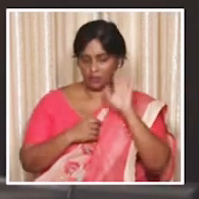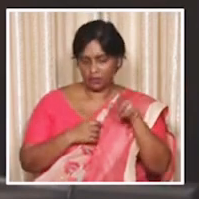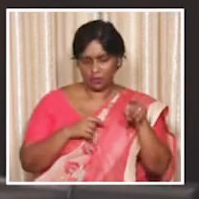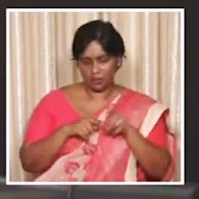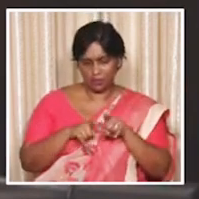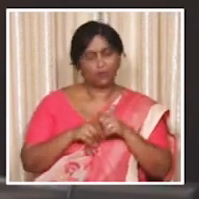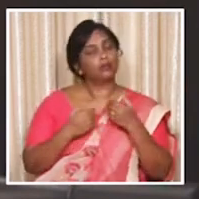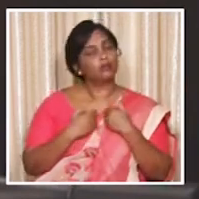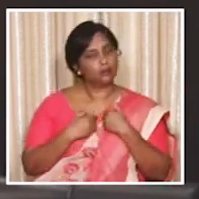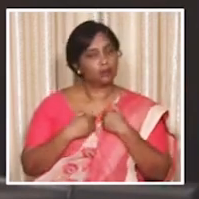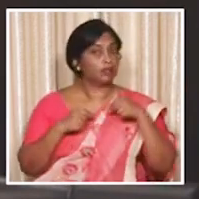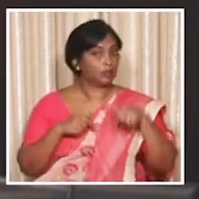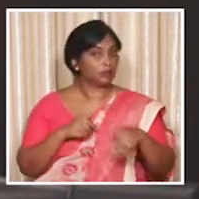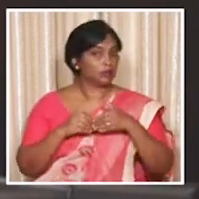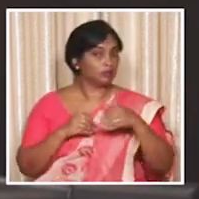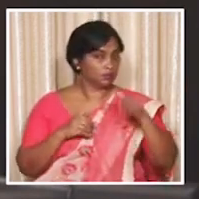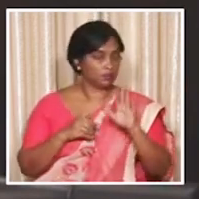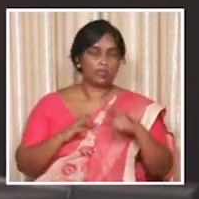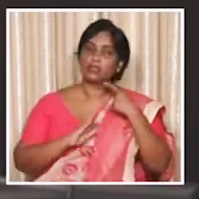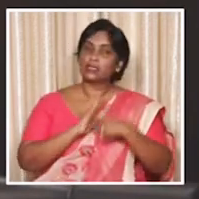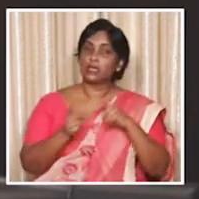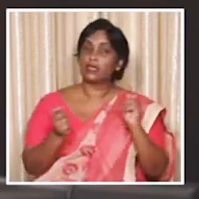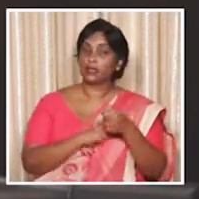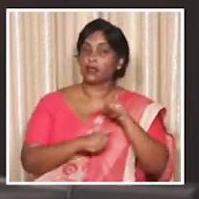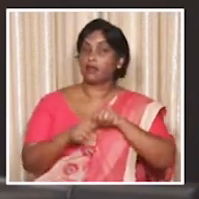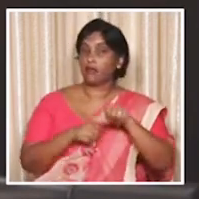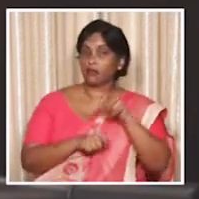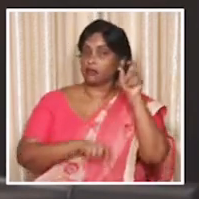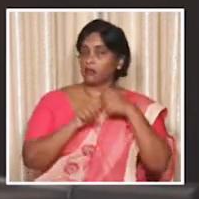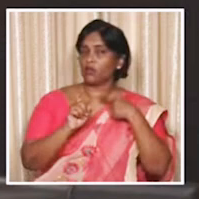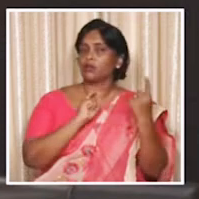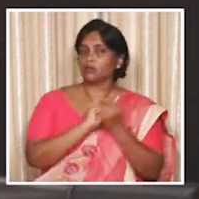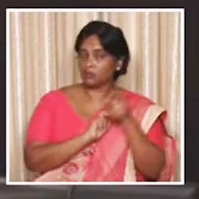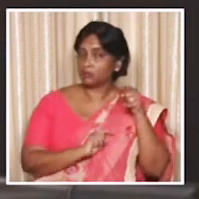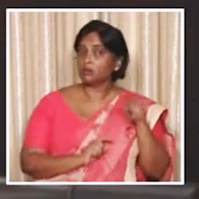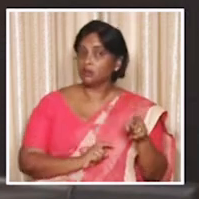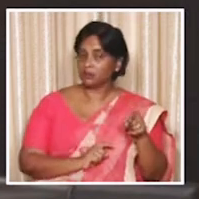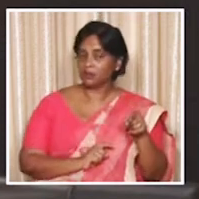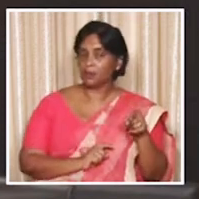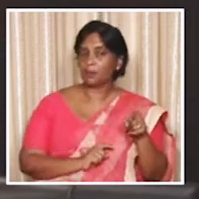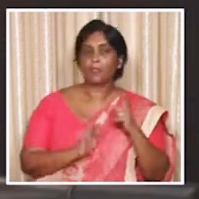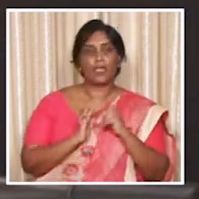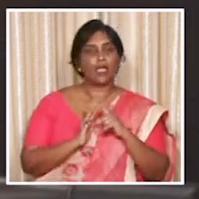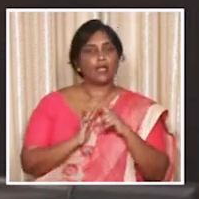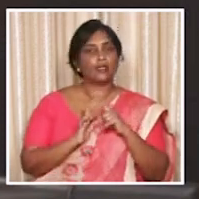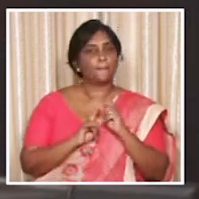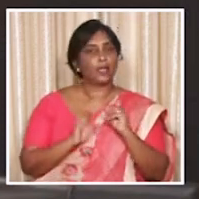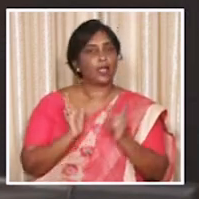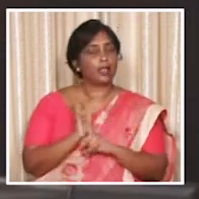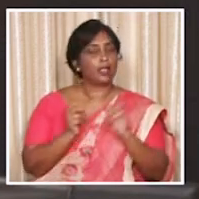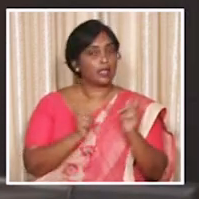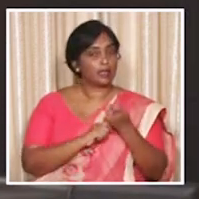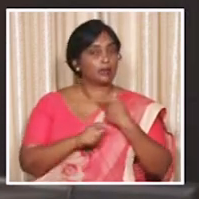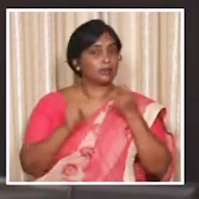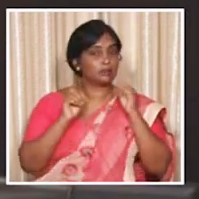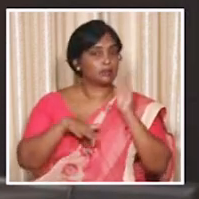වගේම අපි දැනට තියෙන ශ්‍රී ලංකා ක්‍රිකට් ආයතනයේ නිලධාරීනුත් මුණ ගැහුණා. එතනදී මේ IPL ක්‍රීඩා ක්‍රීමේදී